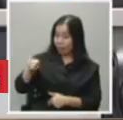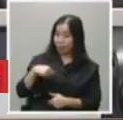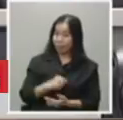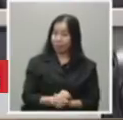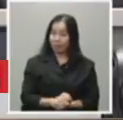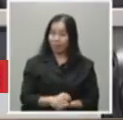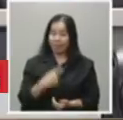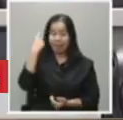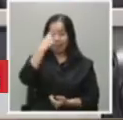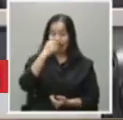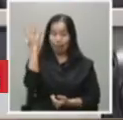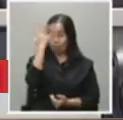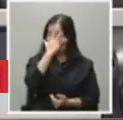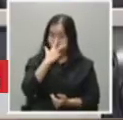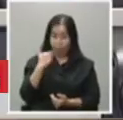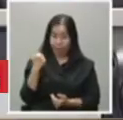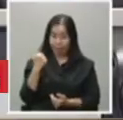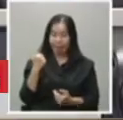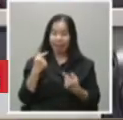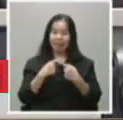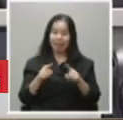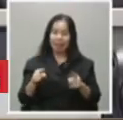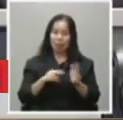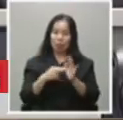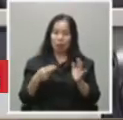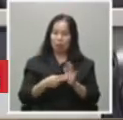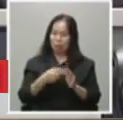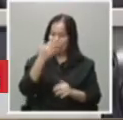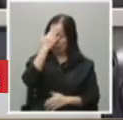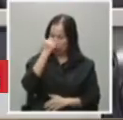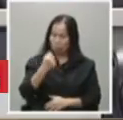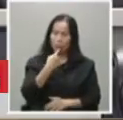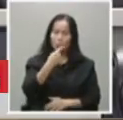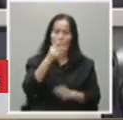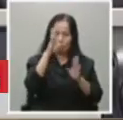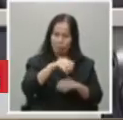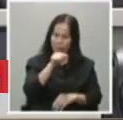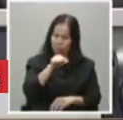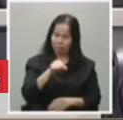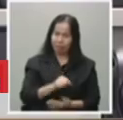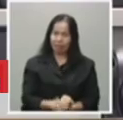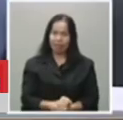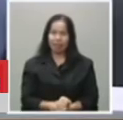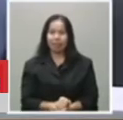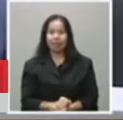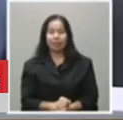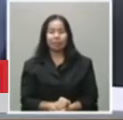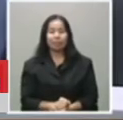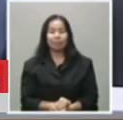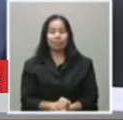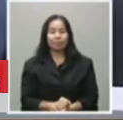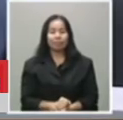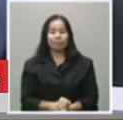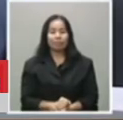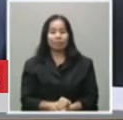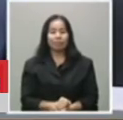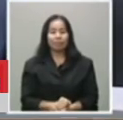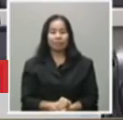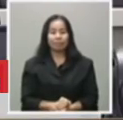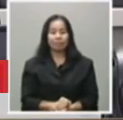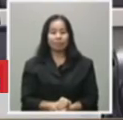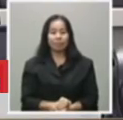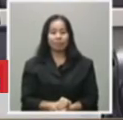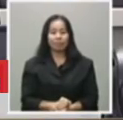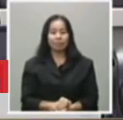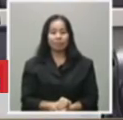จ่มทั้งนั้นท่านพูดไม่เกรงใจลูกพรรคท่านเลยอ่ะท่านประธานครับเห็นไหมฮะ